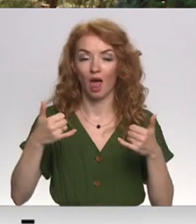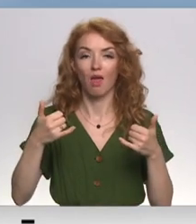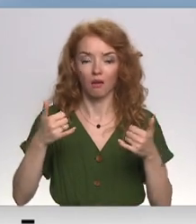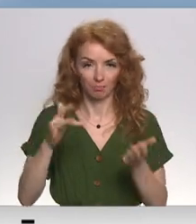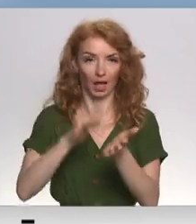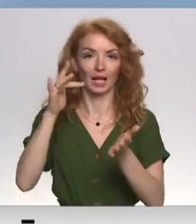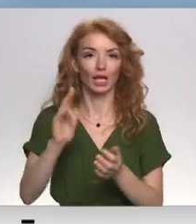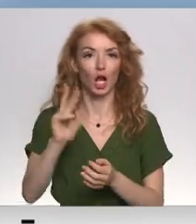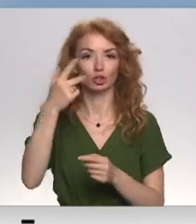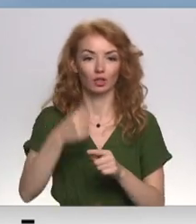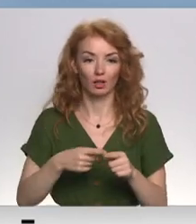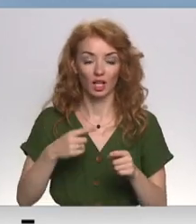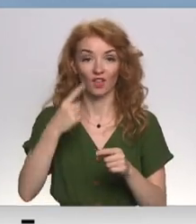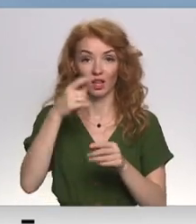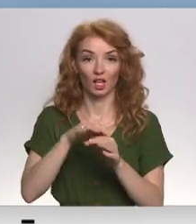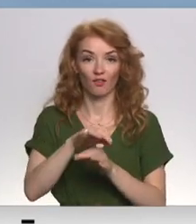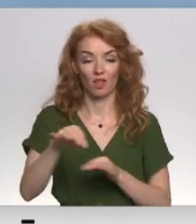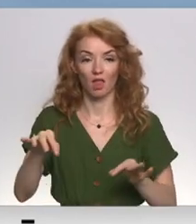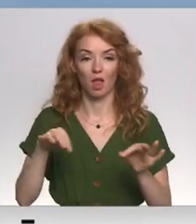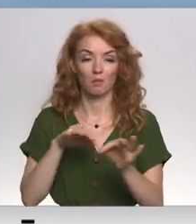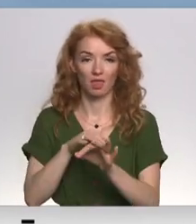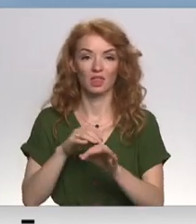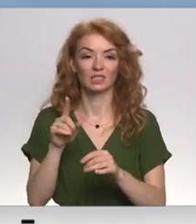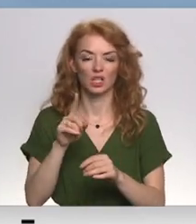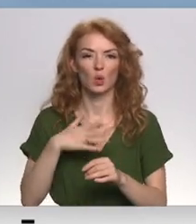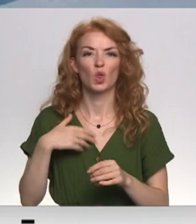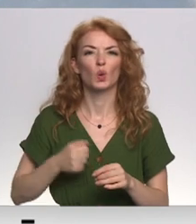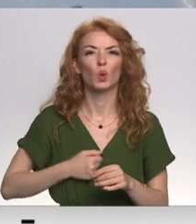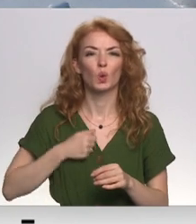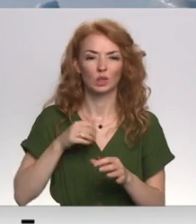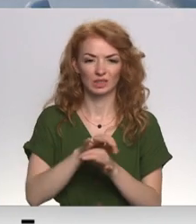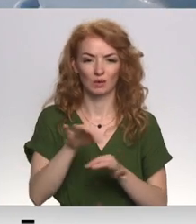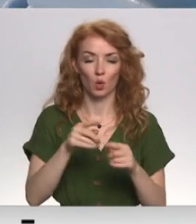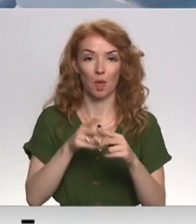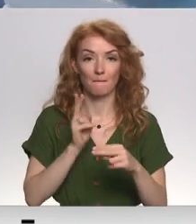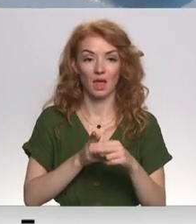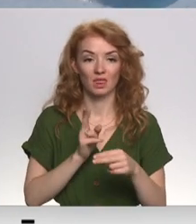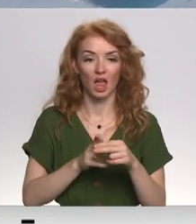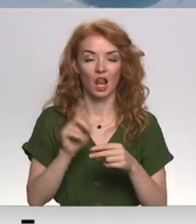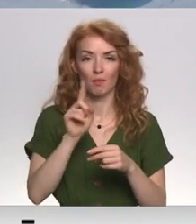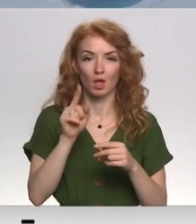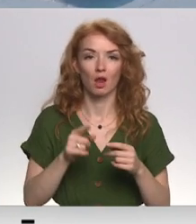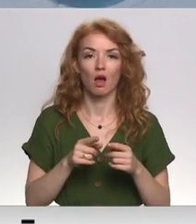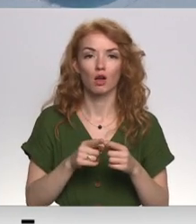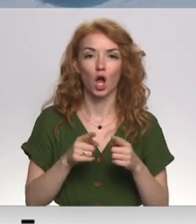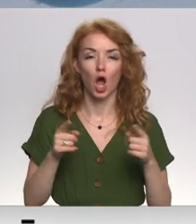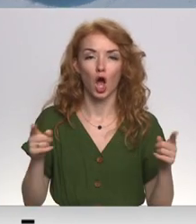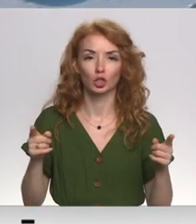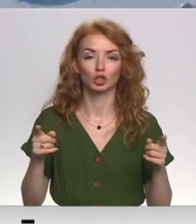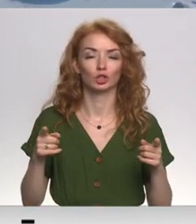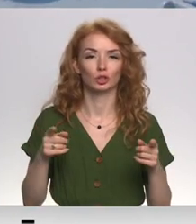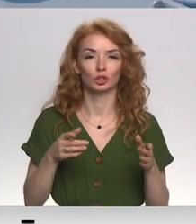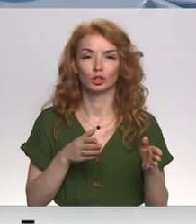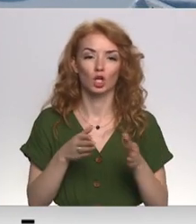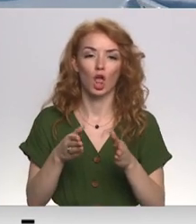reizes. Kvadrātmetrs ir tas kritiskais platums, un metālam ir garš ceļš. Viņš tā